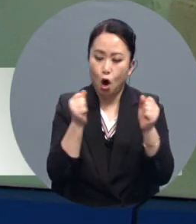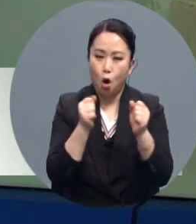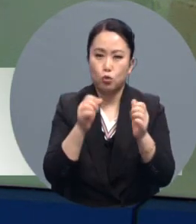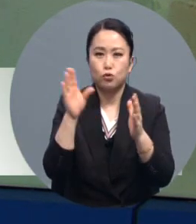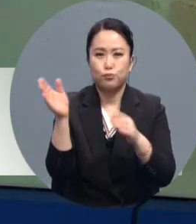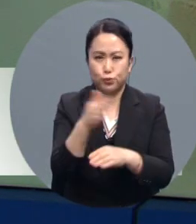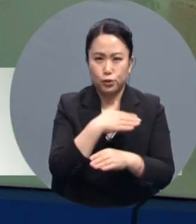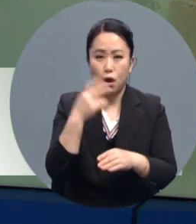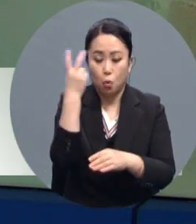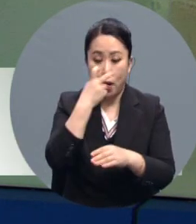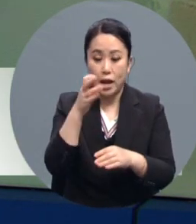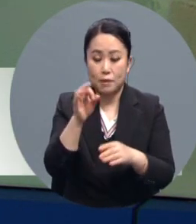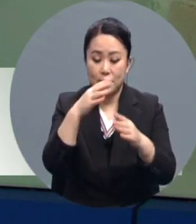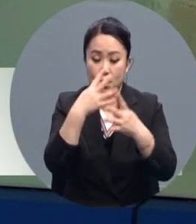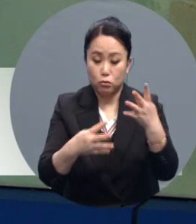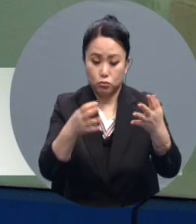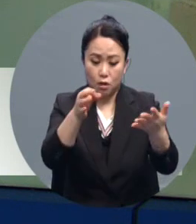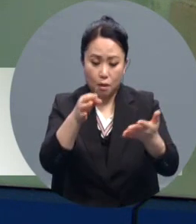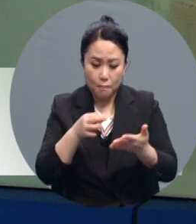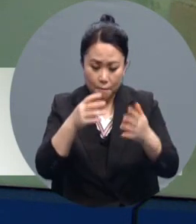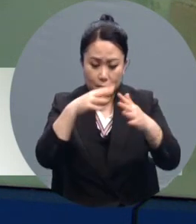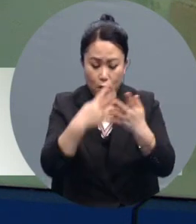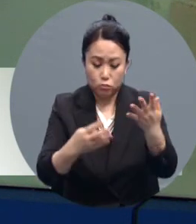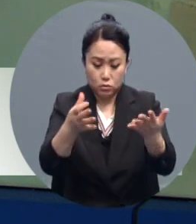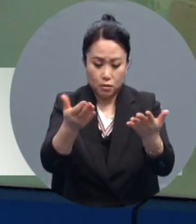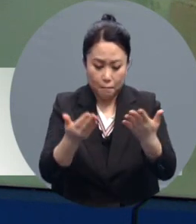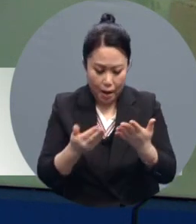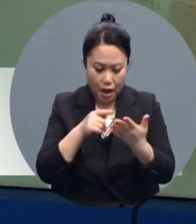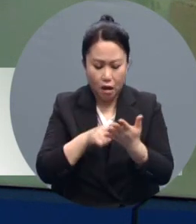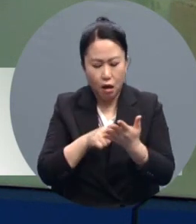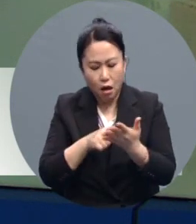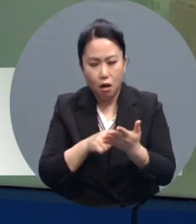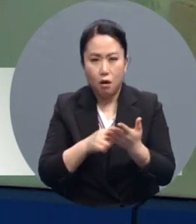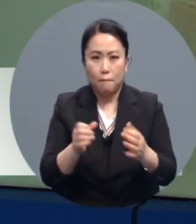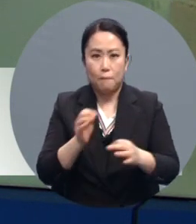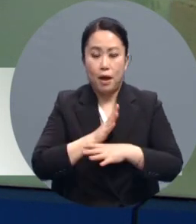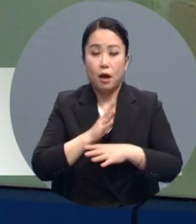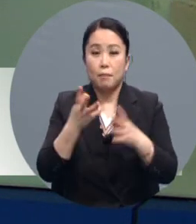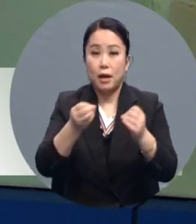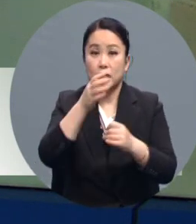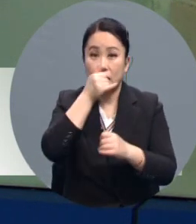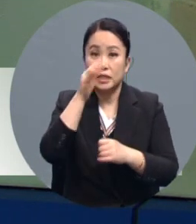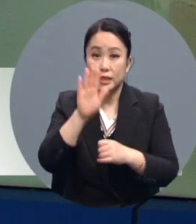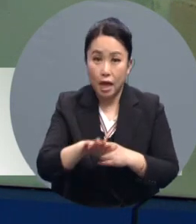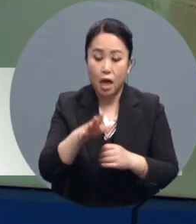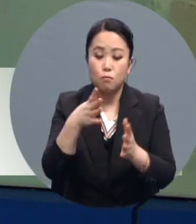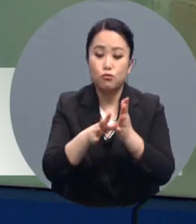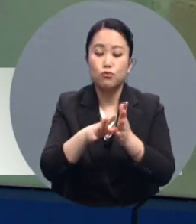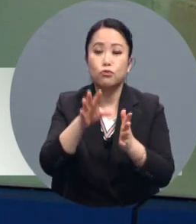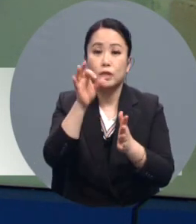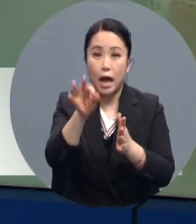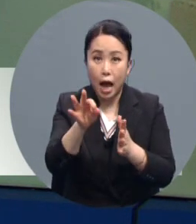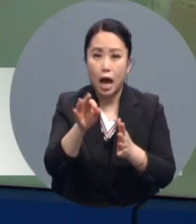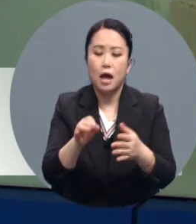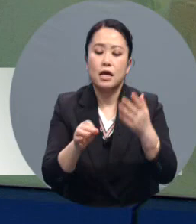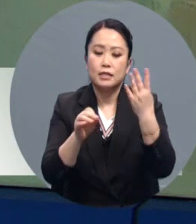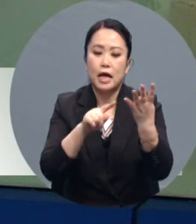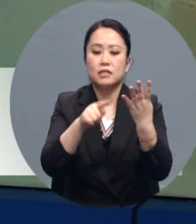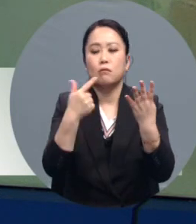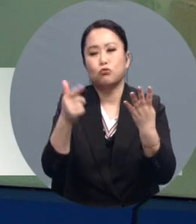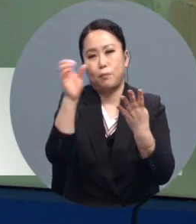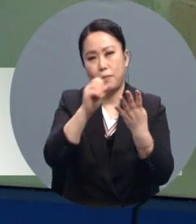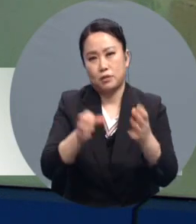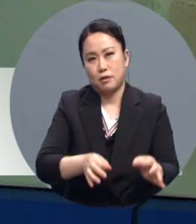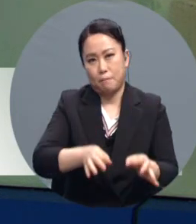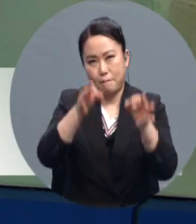많을 텐데요. 지난달 부산 소비자 물가가 지난해 같은 달보다 4.6% 올랐는데 특히 전기와 가스